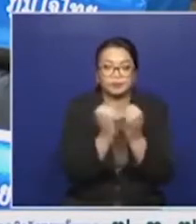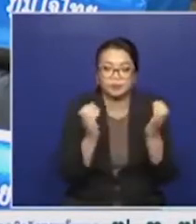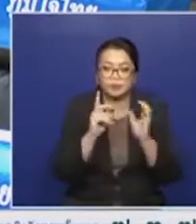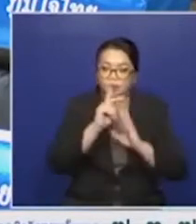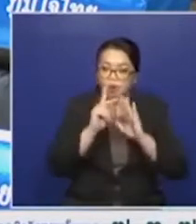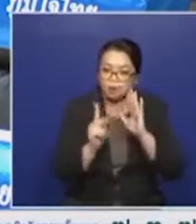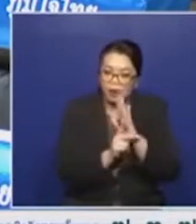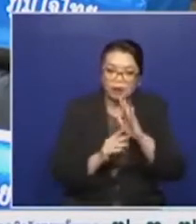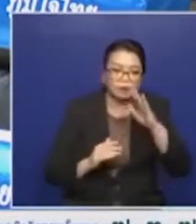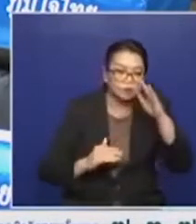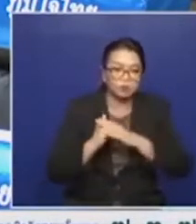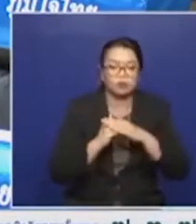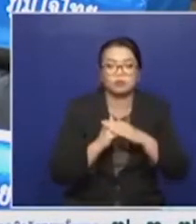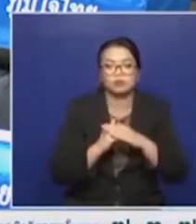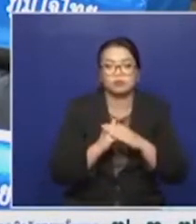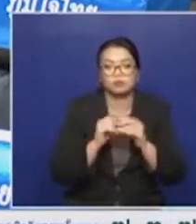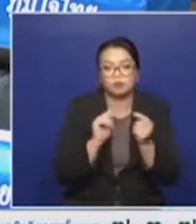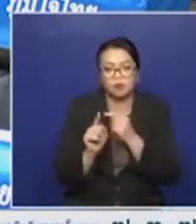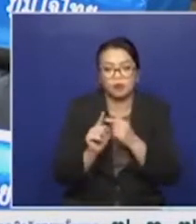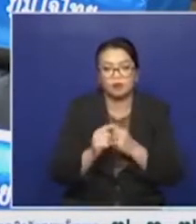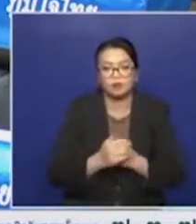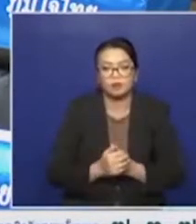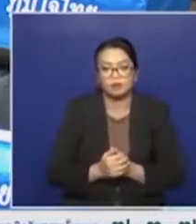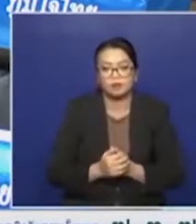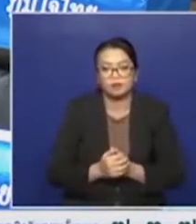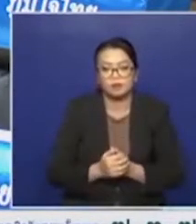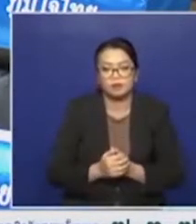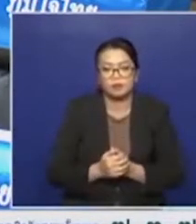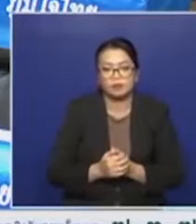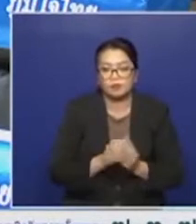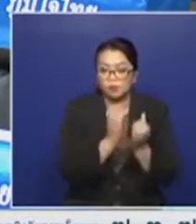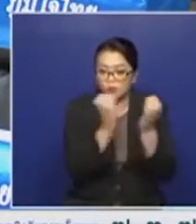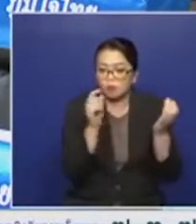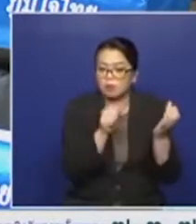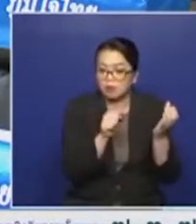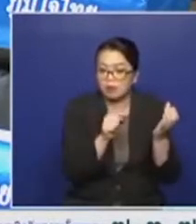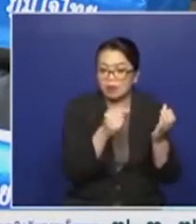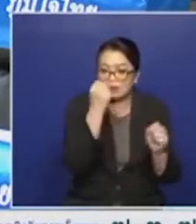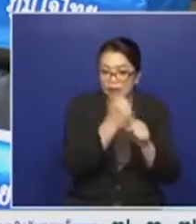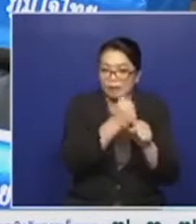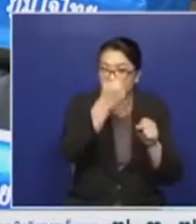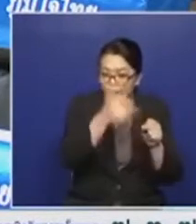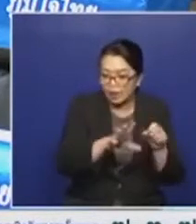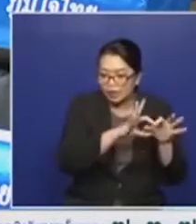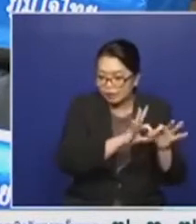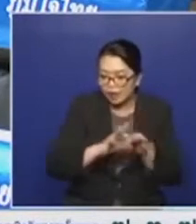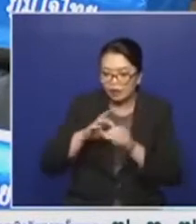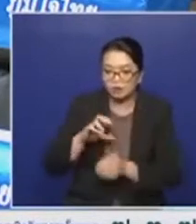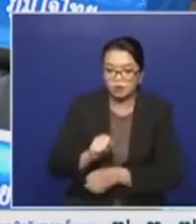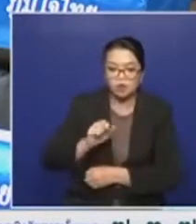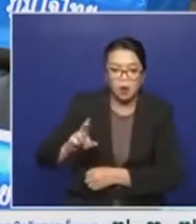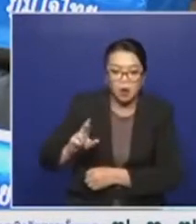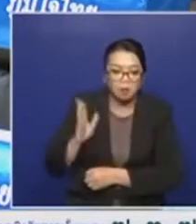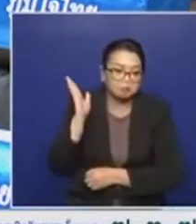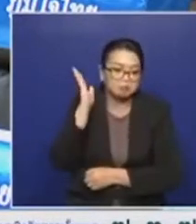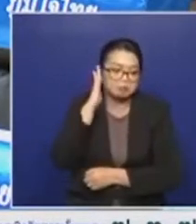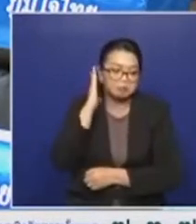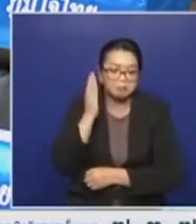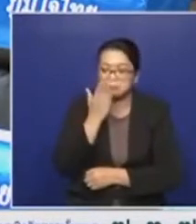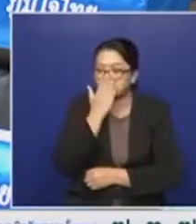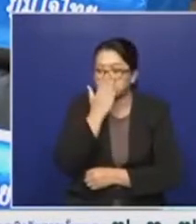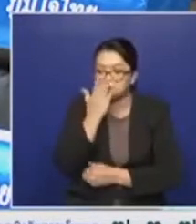เป็นกฎหมายสูงสุดจะเกิดขึ้นไม่ได้ถ้าศ.รอปิดหูตัวเอง